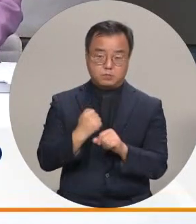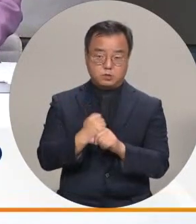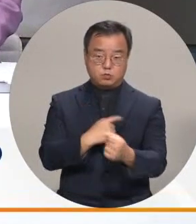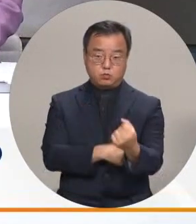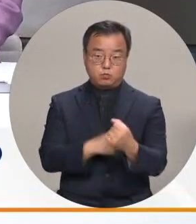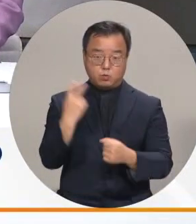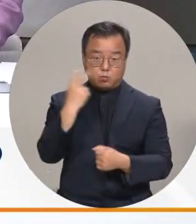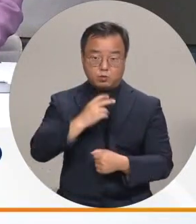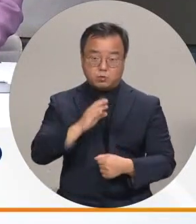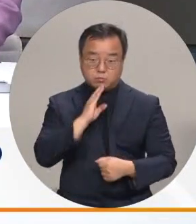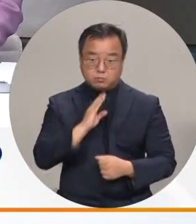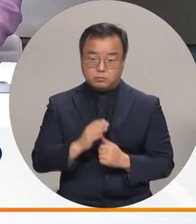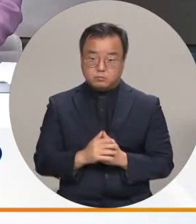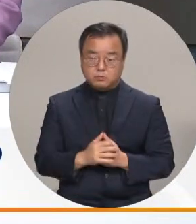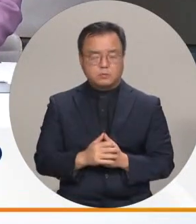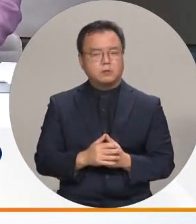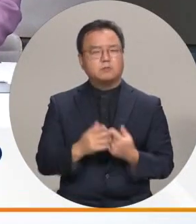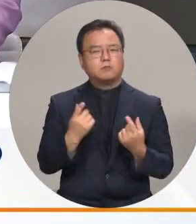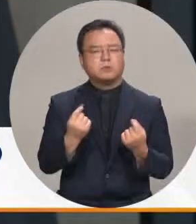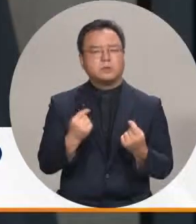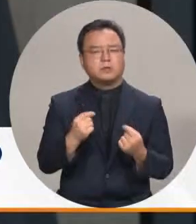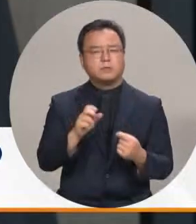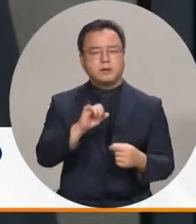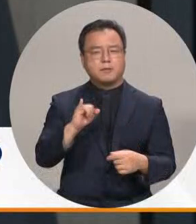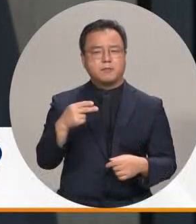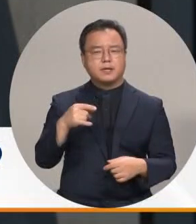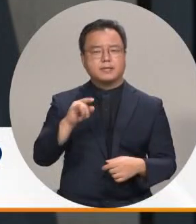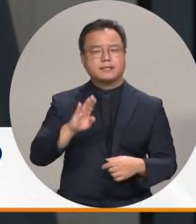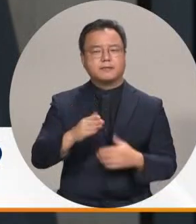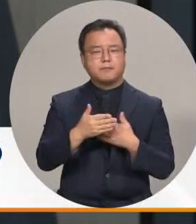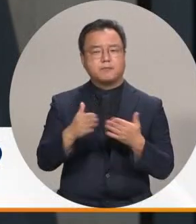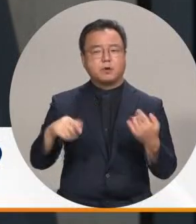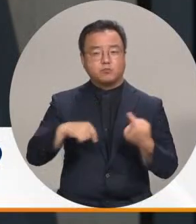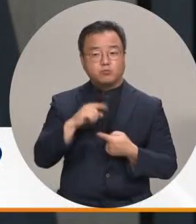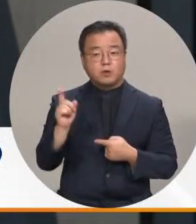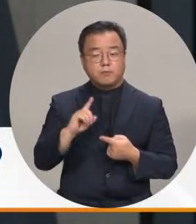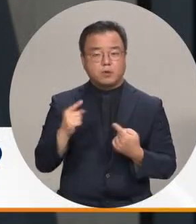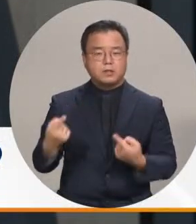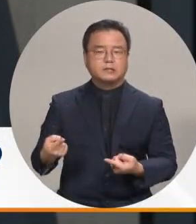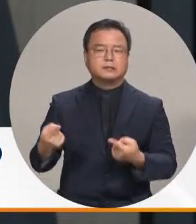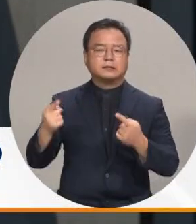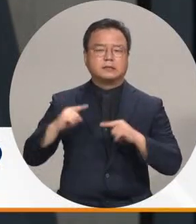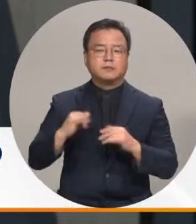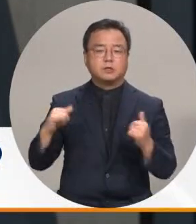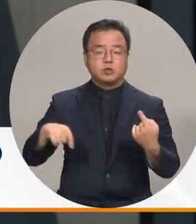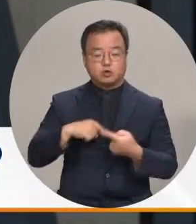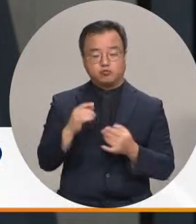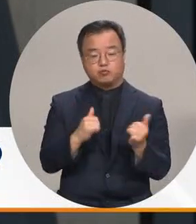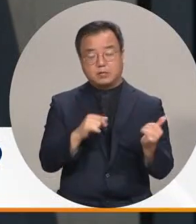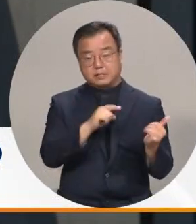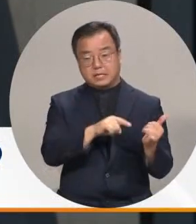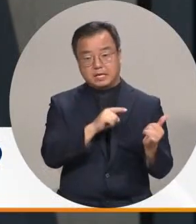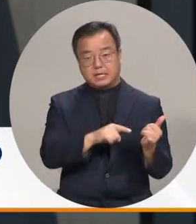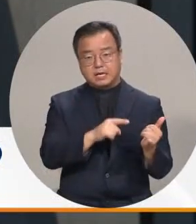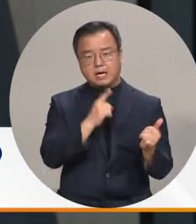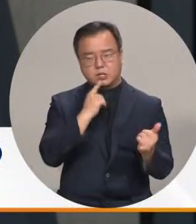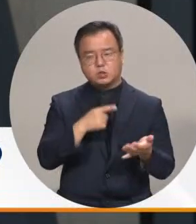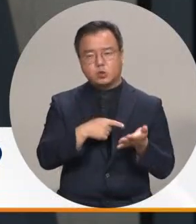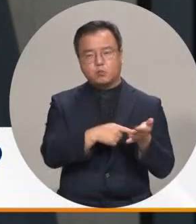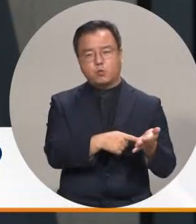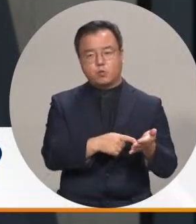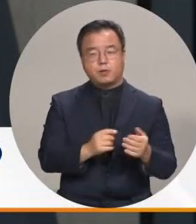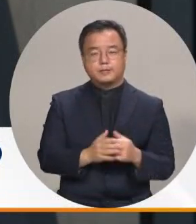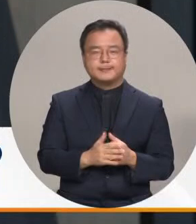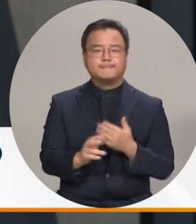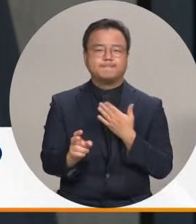않습니까네 맞습니다 피대 방의 운영을 보면 먼저 참여자가 어 운영자에게 어 제보를 합니다